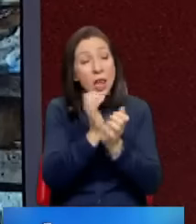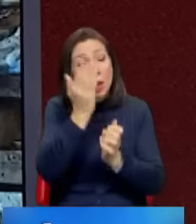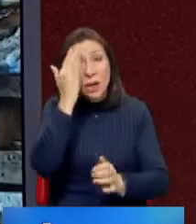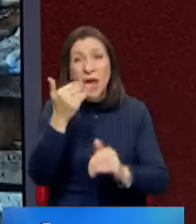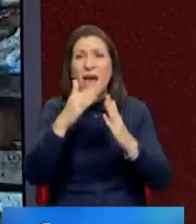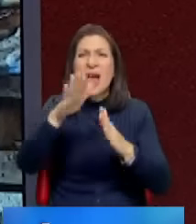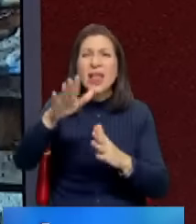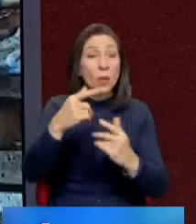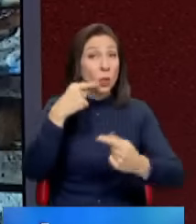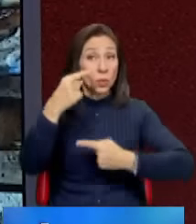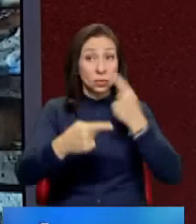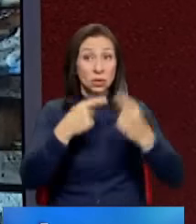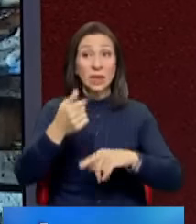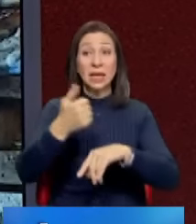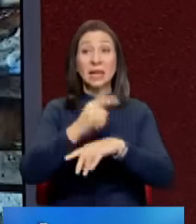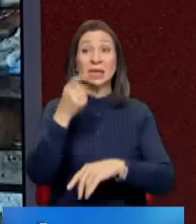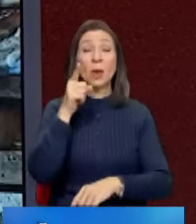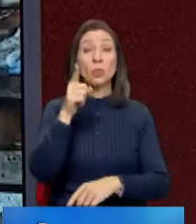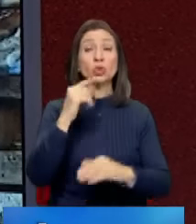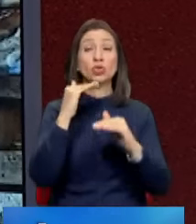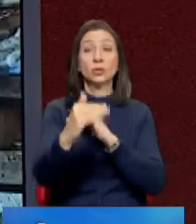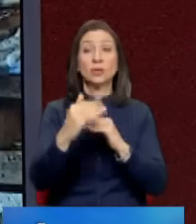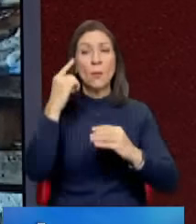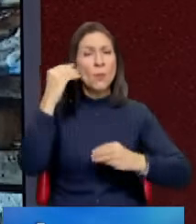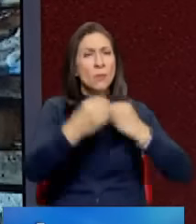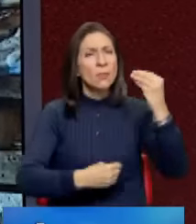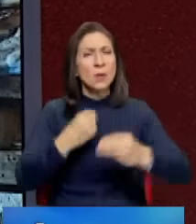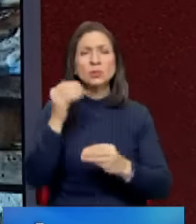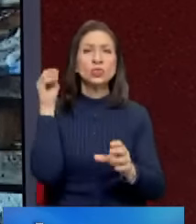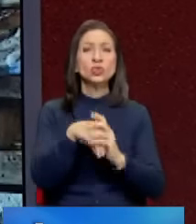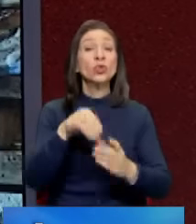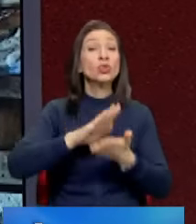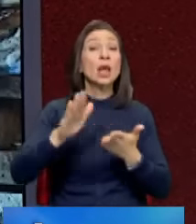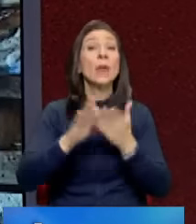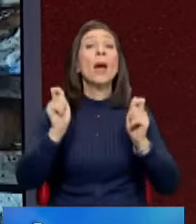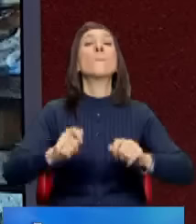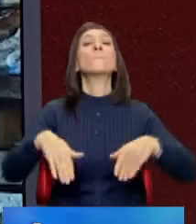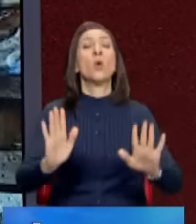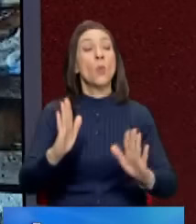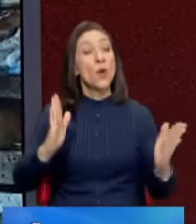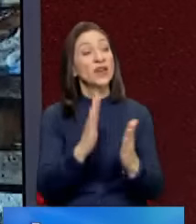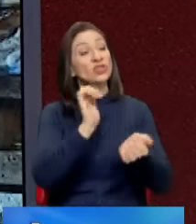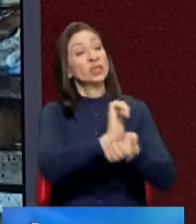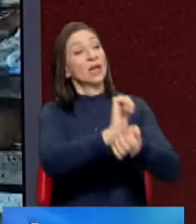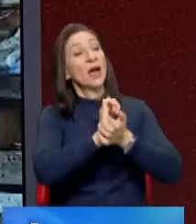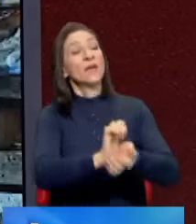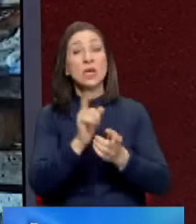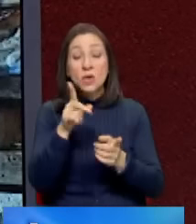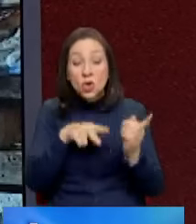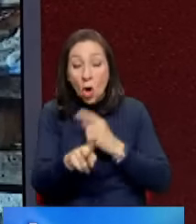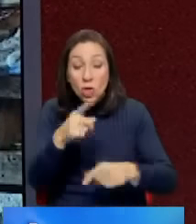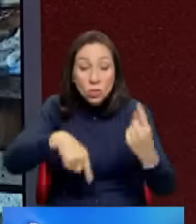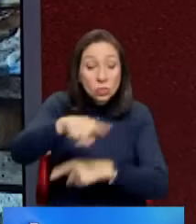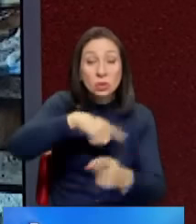barakadan bozma evi konuşurken iktidar bu toplumsal travmaya son verecek bir düzenleme yerine muhalifleri cezaevine gönderecek